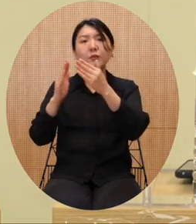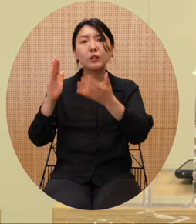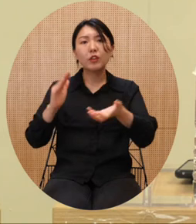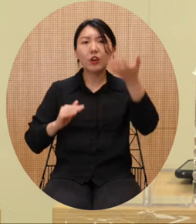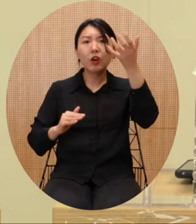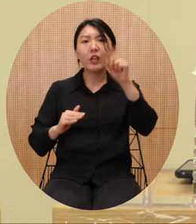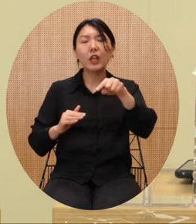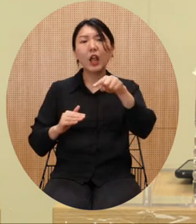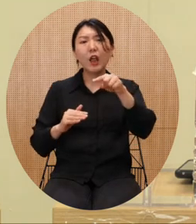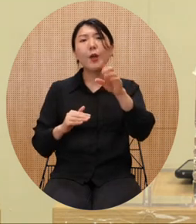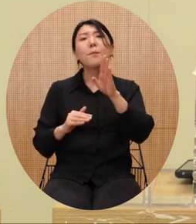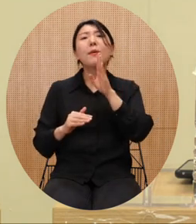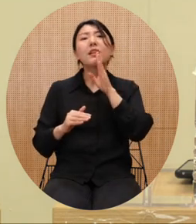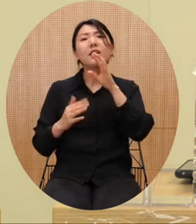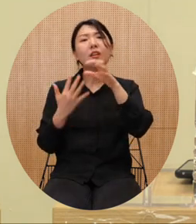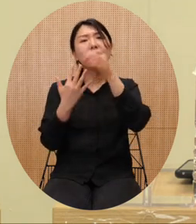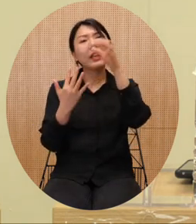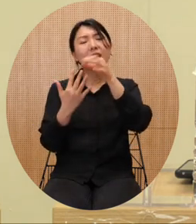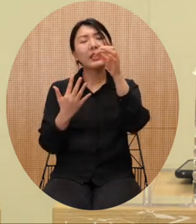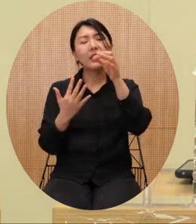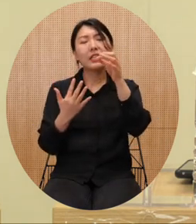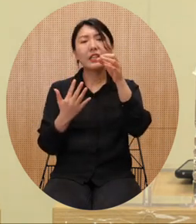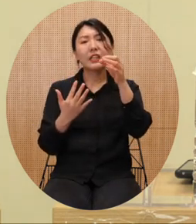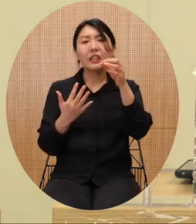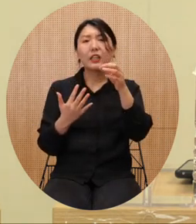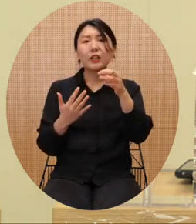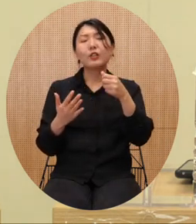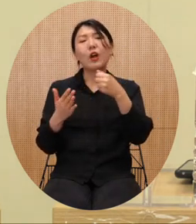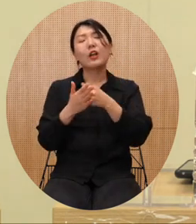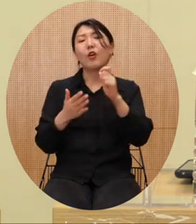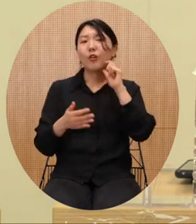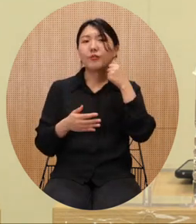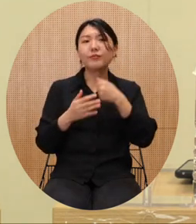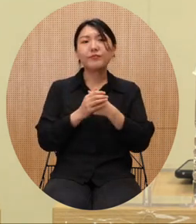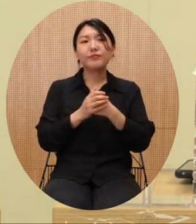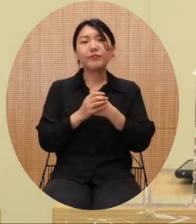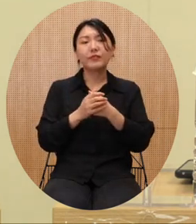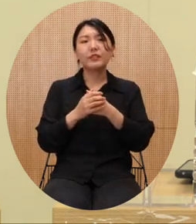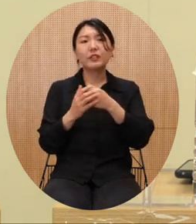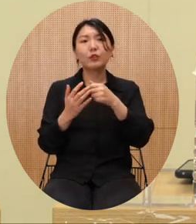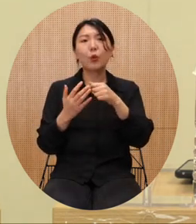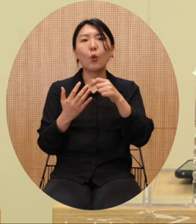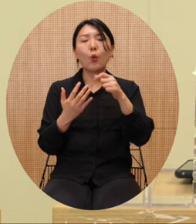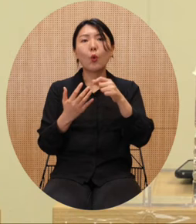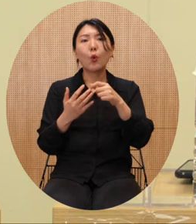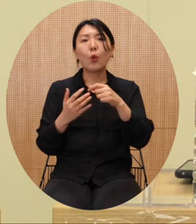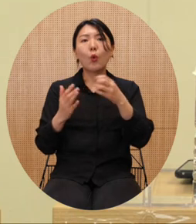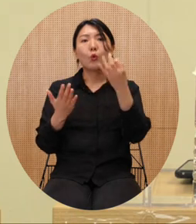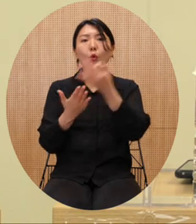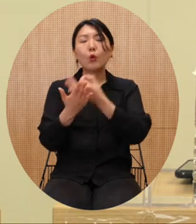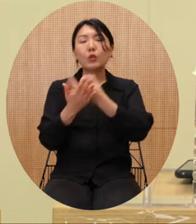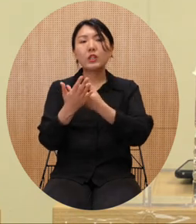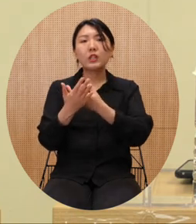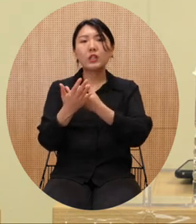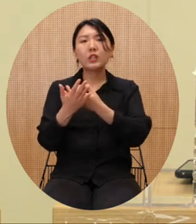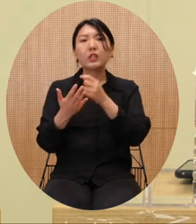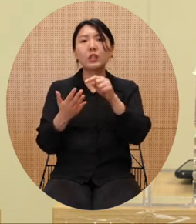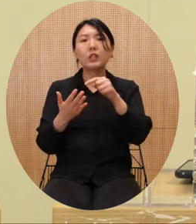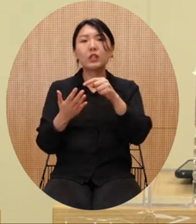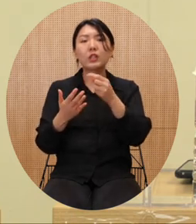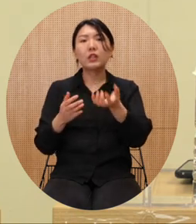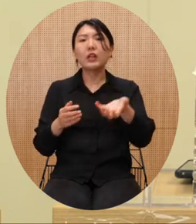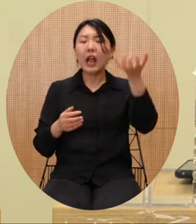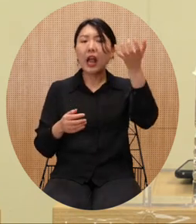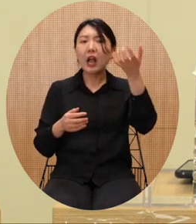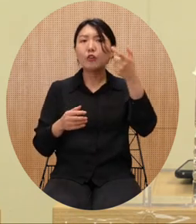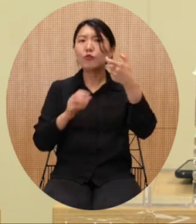것이 합리적인 선택이라고 판단하기가 어렵습니다. 왜냐하면은 소득 상향 60% 조건이 있기 때문에